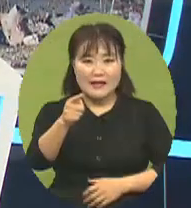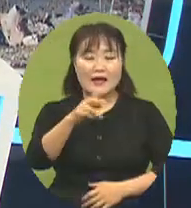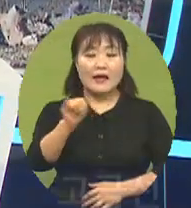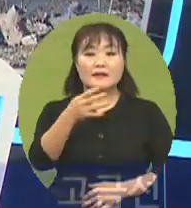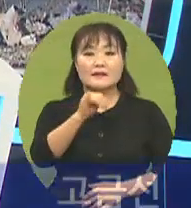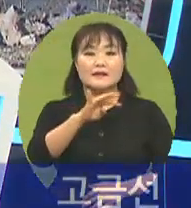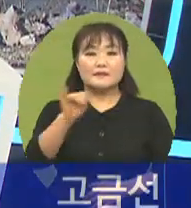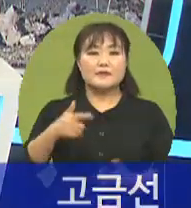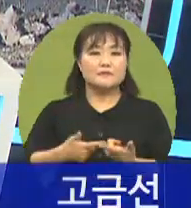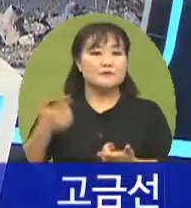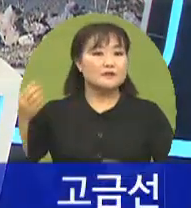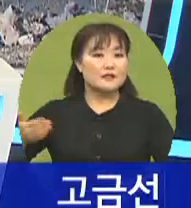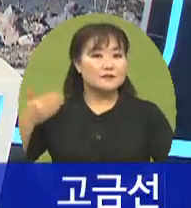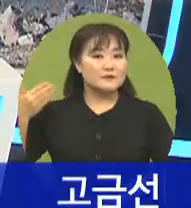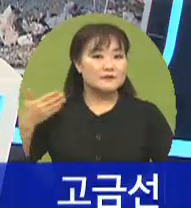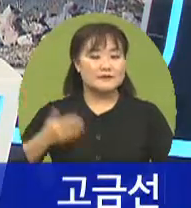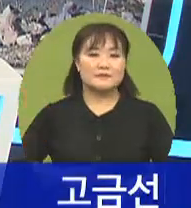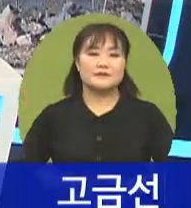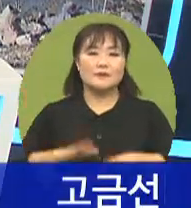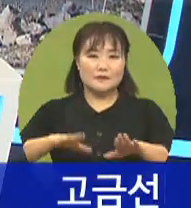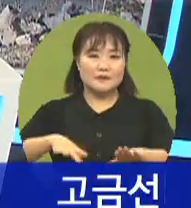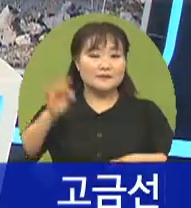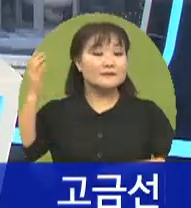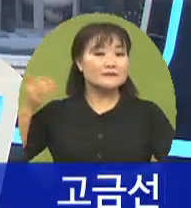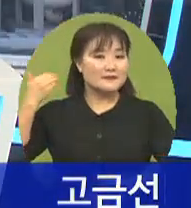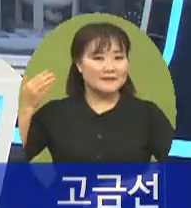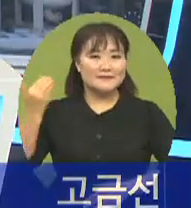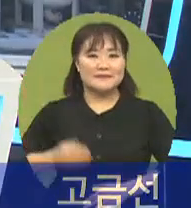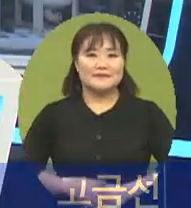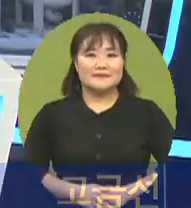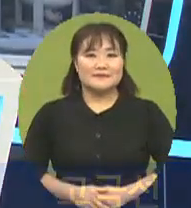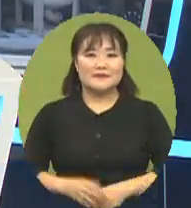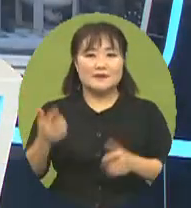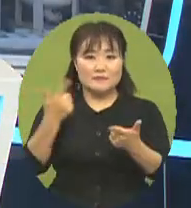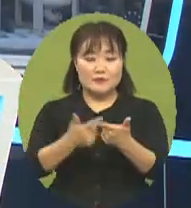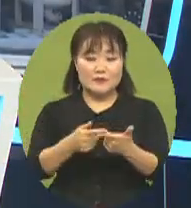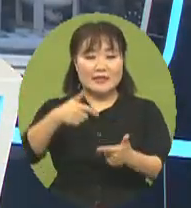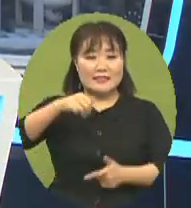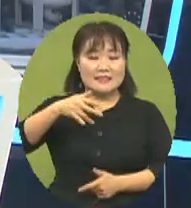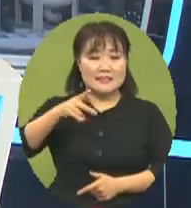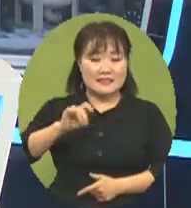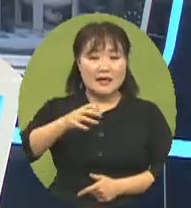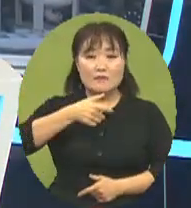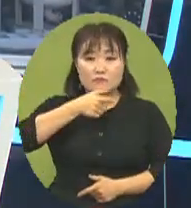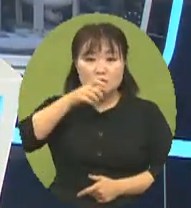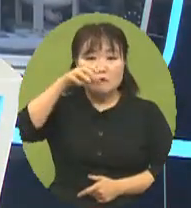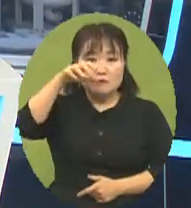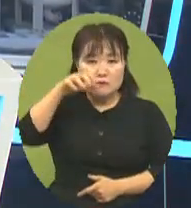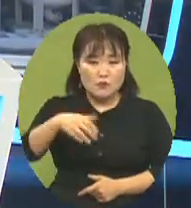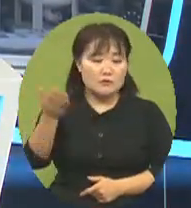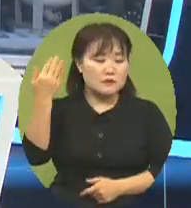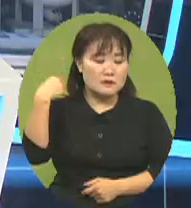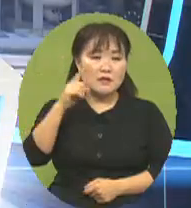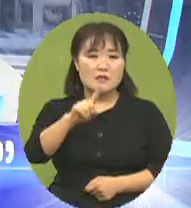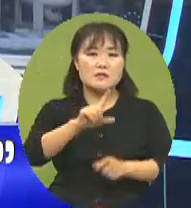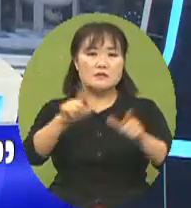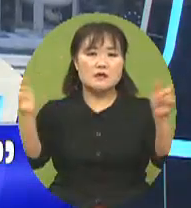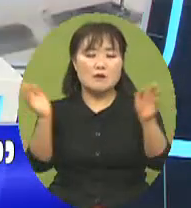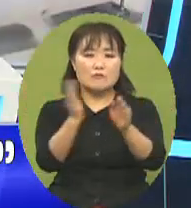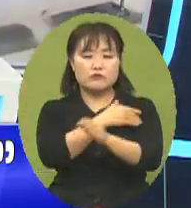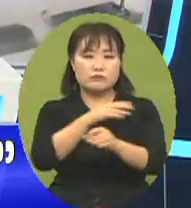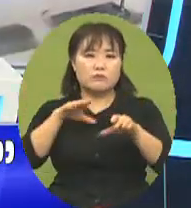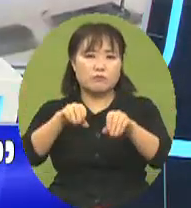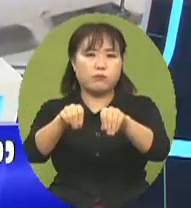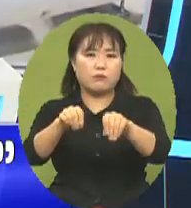안녕하십니까. 다이내믹 부산 뉴스 이혜리입니다. 오늘 첫 소식입니다. 부산 기장해수담수화 시설이 지난 1일부터